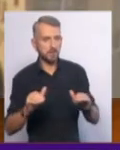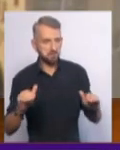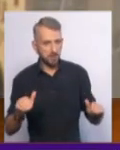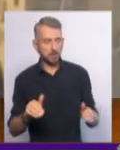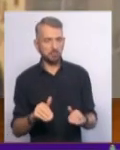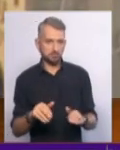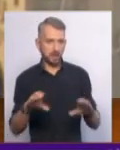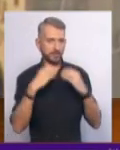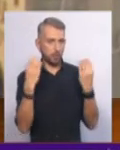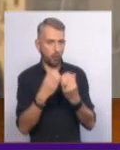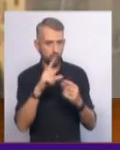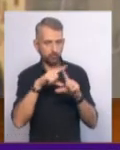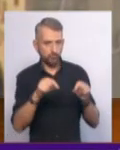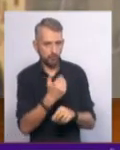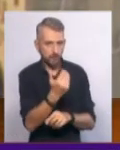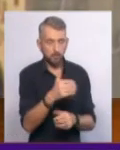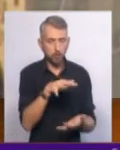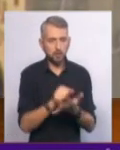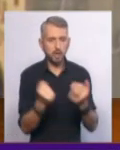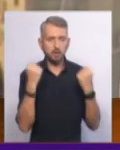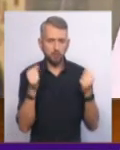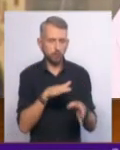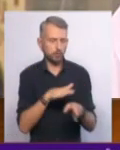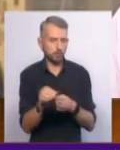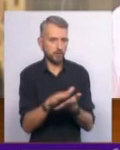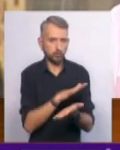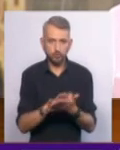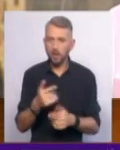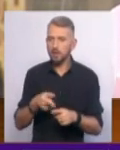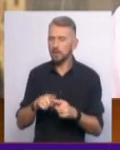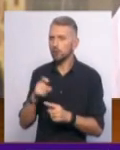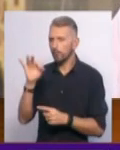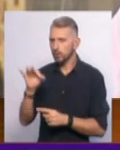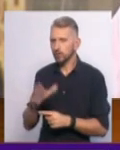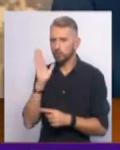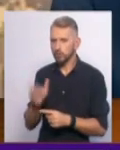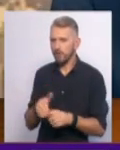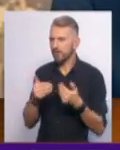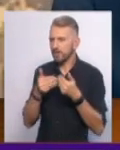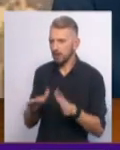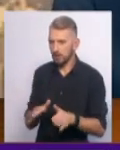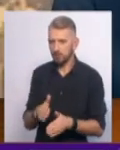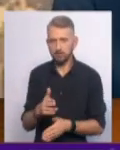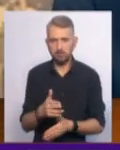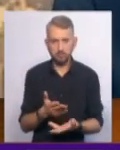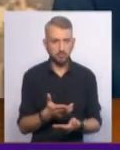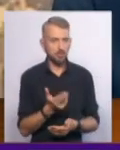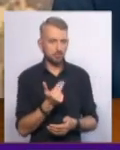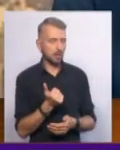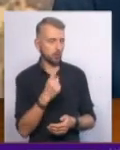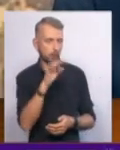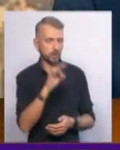на стадіон шкільний, і позайматися спортом абсолютно безкоштовно. Тобто це 100% буде відкритим, і жодної мови 100%. Про це не може йти, про